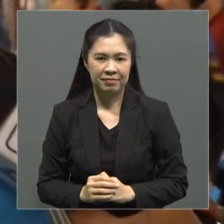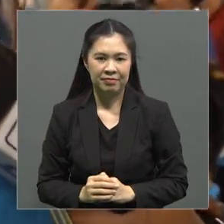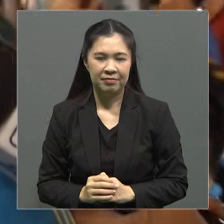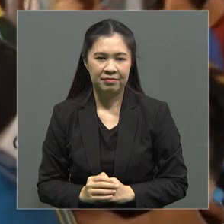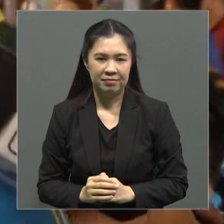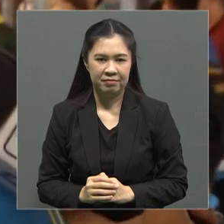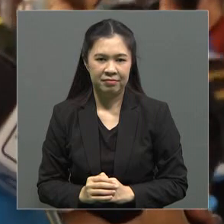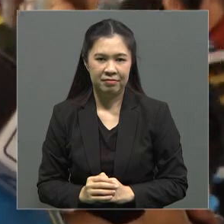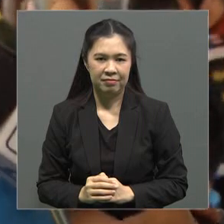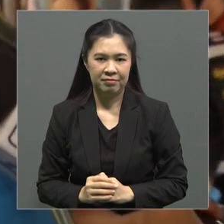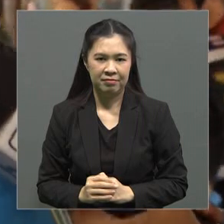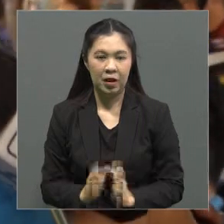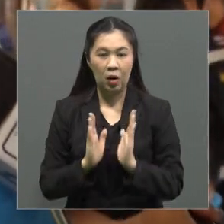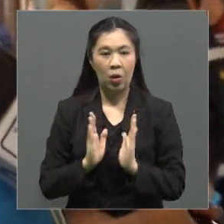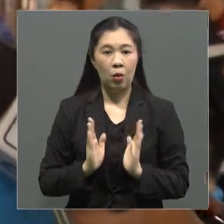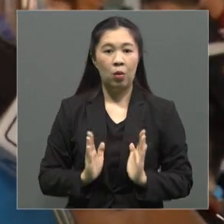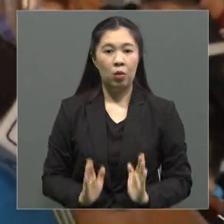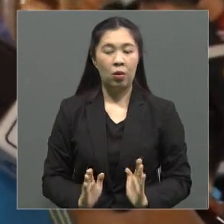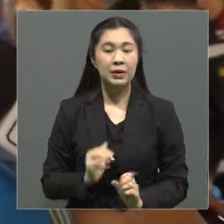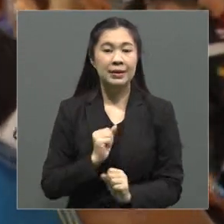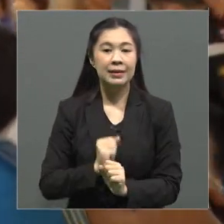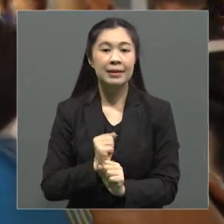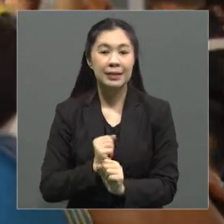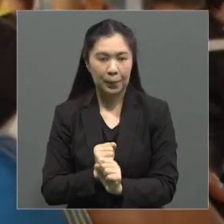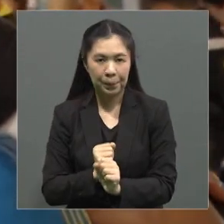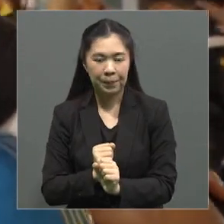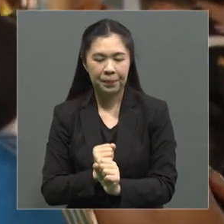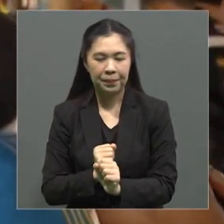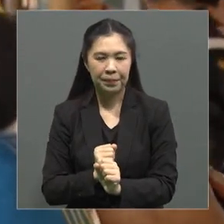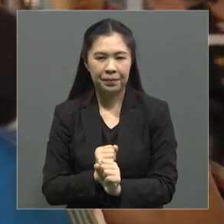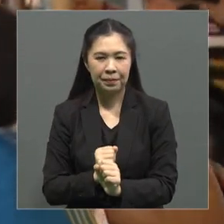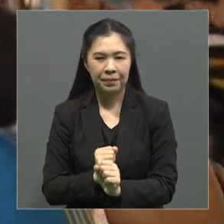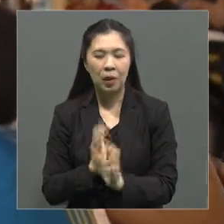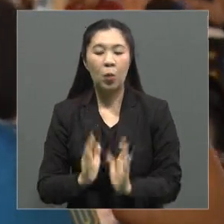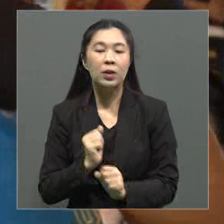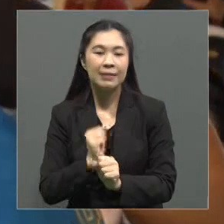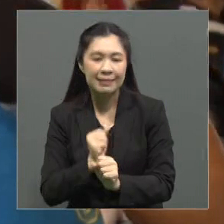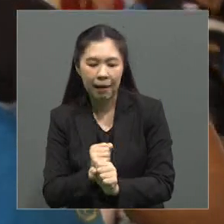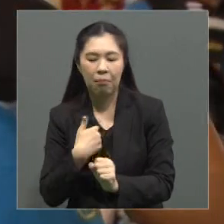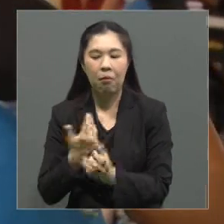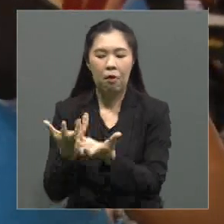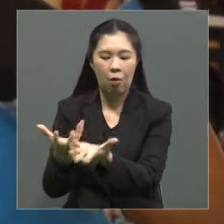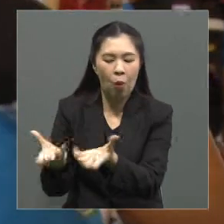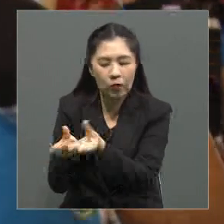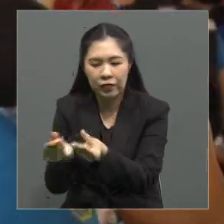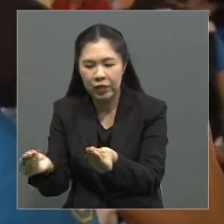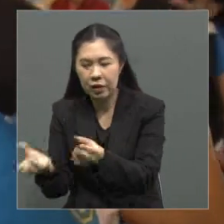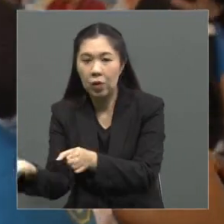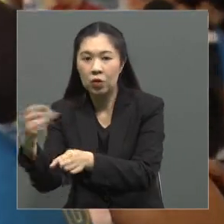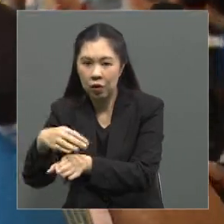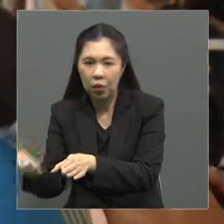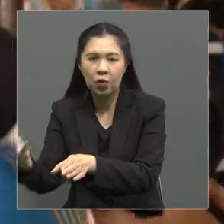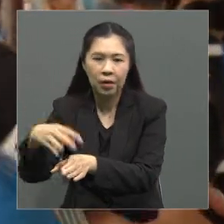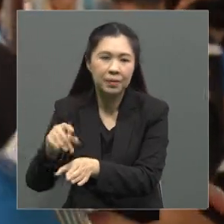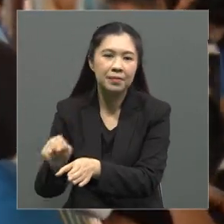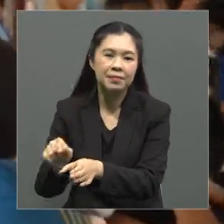จุดที่คนที่ประกอบหรือจัดเอาดินระเบิดใส่ในในตัวของพวกประทัดหรือพวกพุนะครับส่วนอีกซีกนึงที่